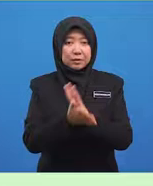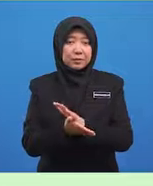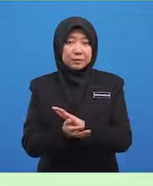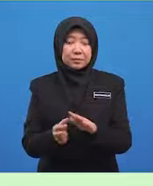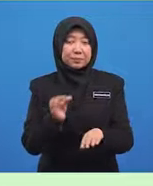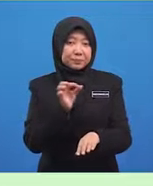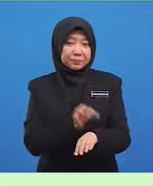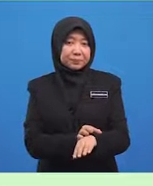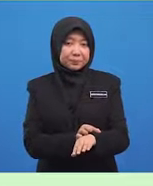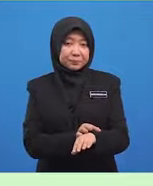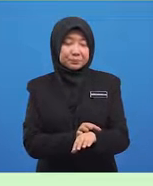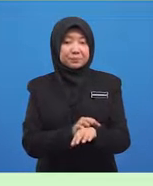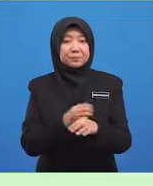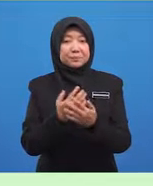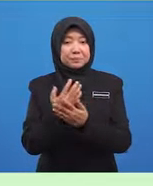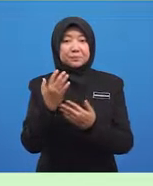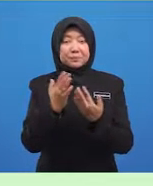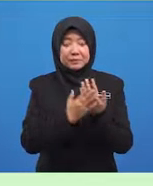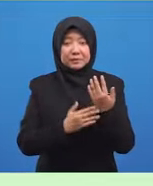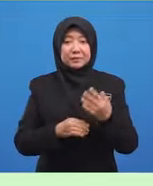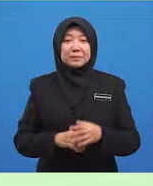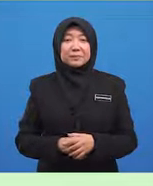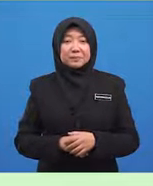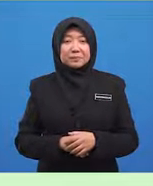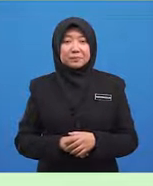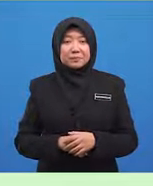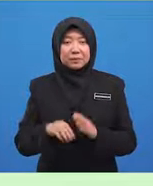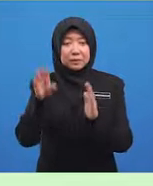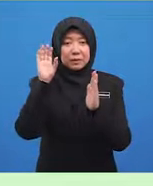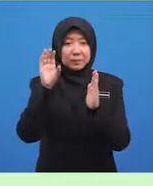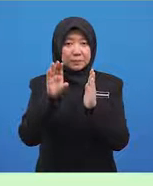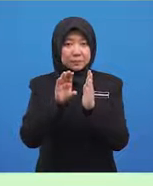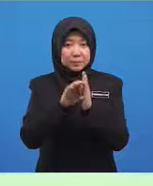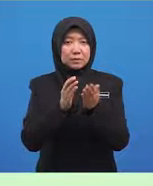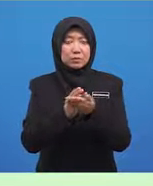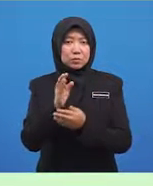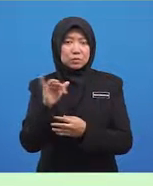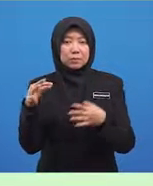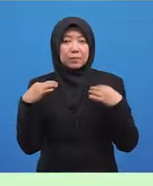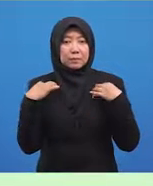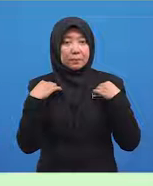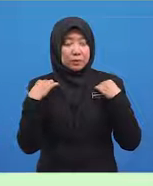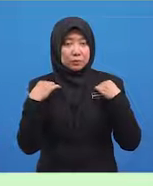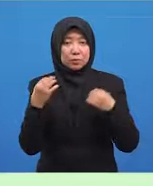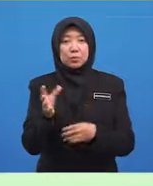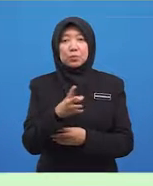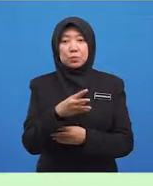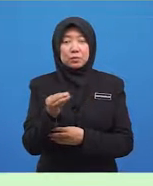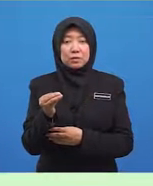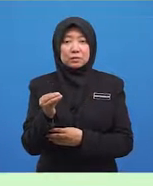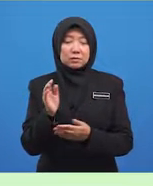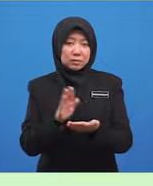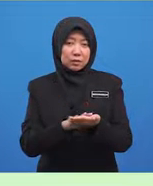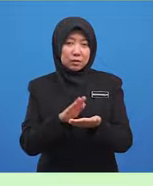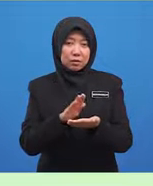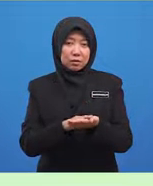perkataan jam tangan. Gambar seterusnya ialah baju dan